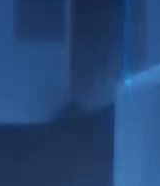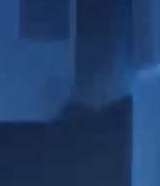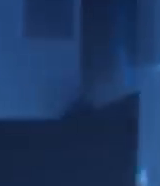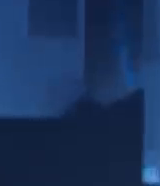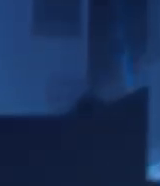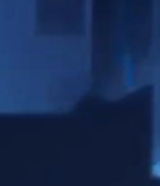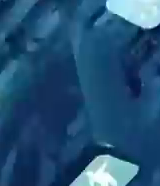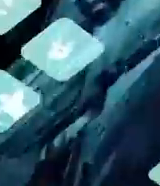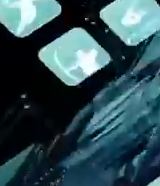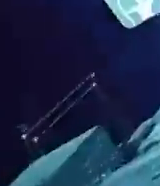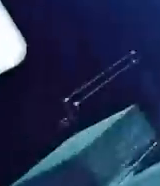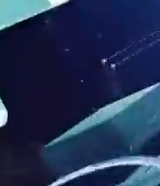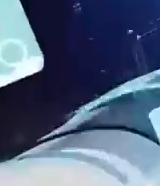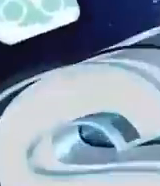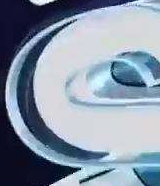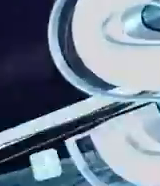телеарнасы.